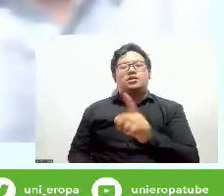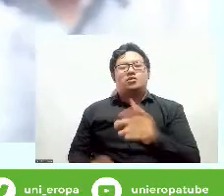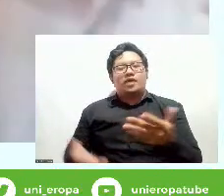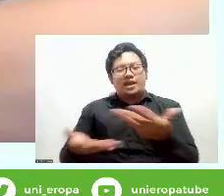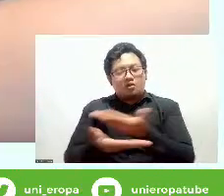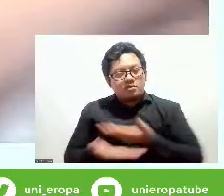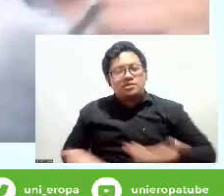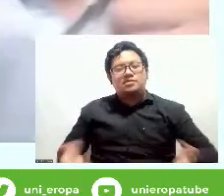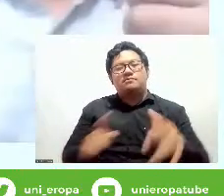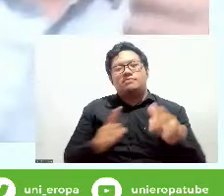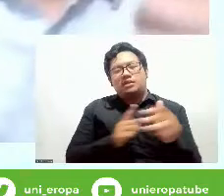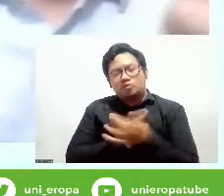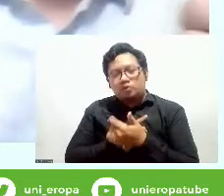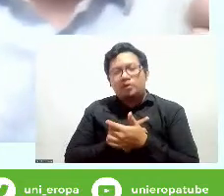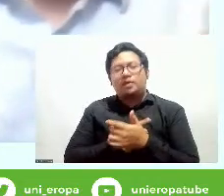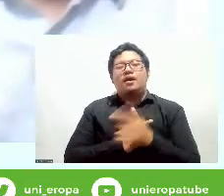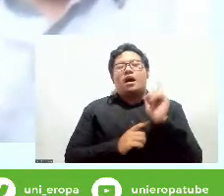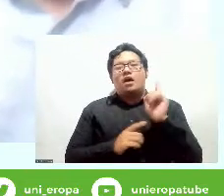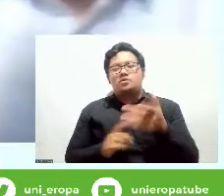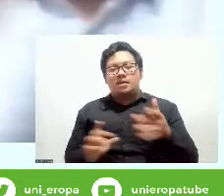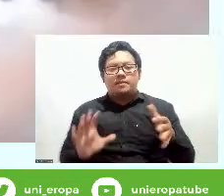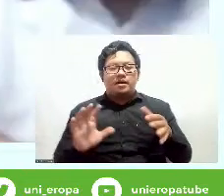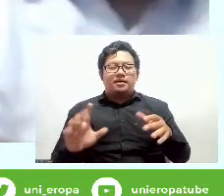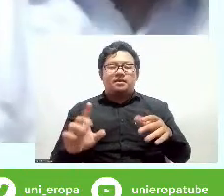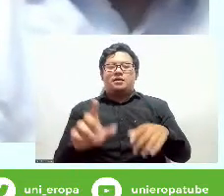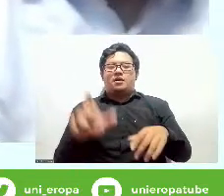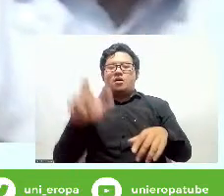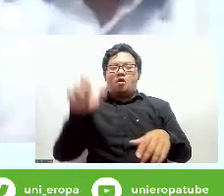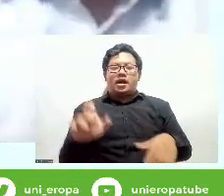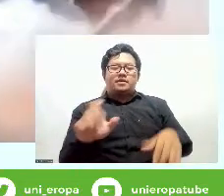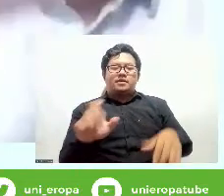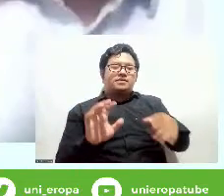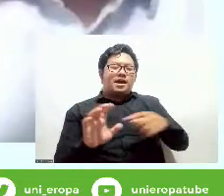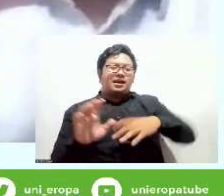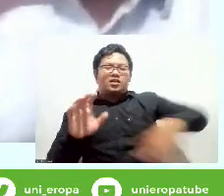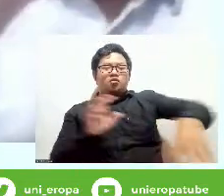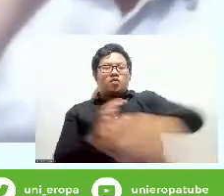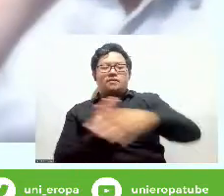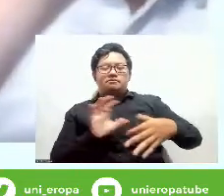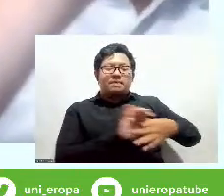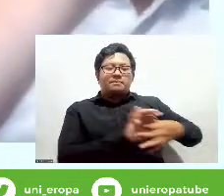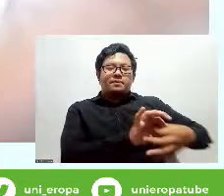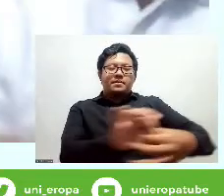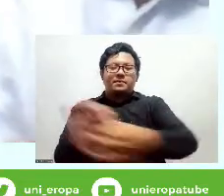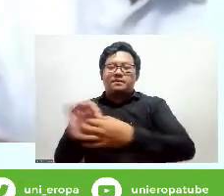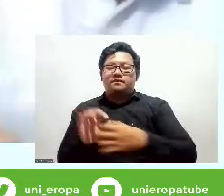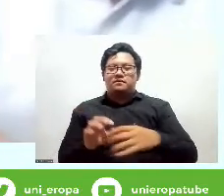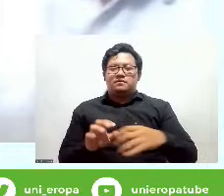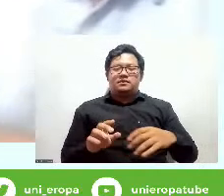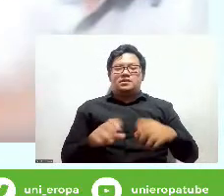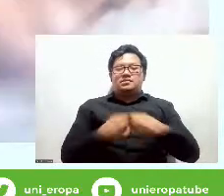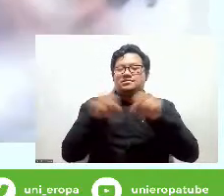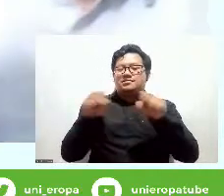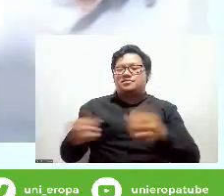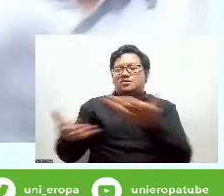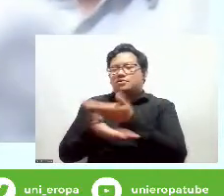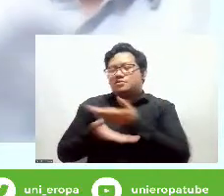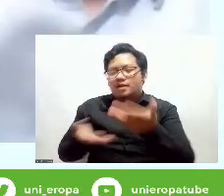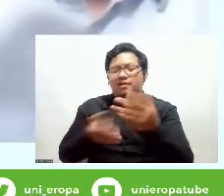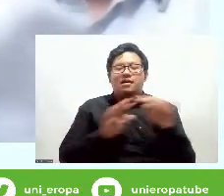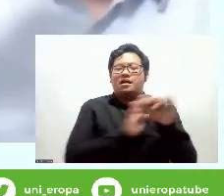bekerja dengan semua sistem sekitarnya ada sistem sosialnya kita rubah sistem aturannya kita rubah